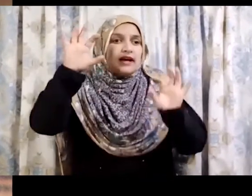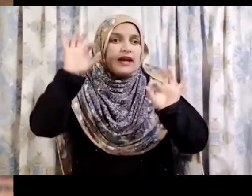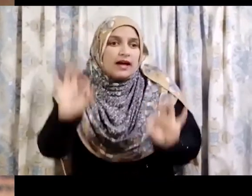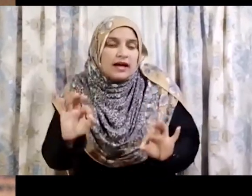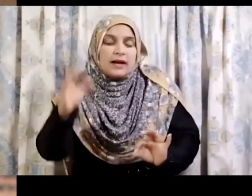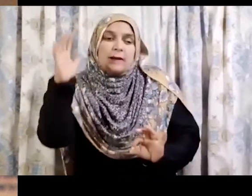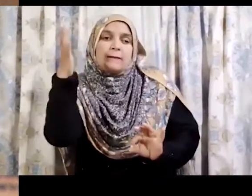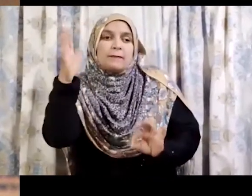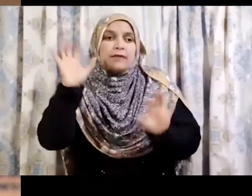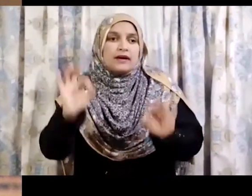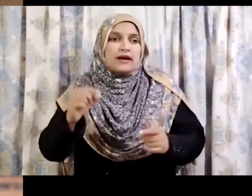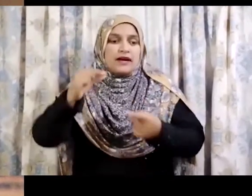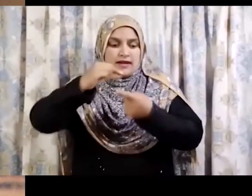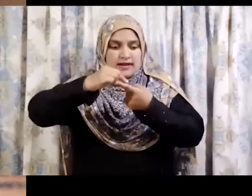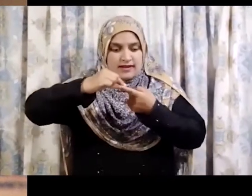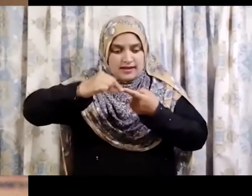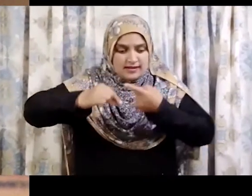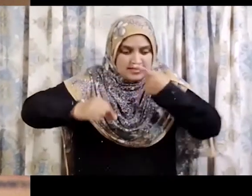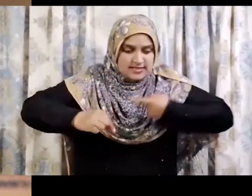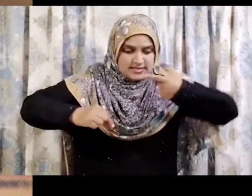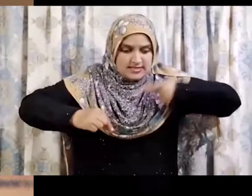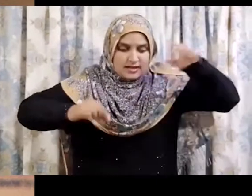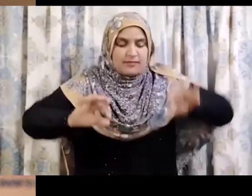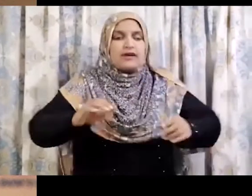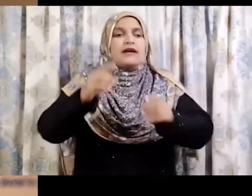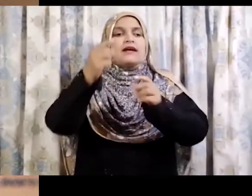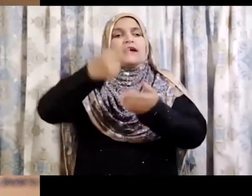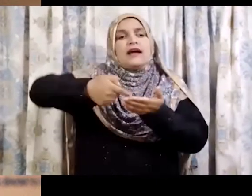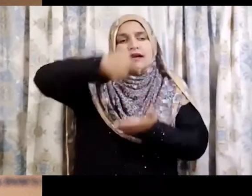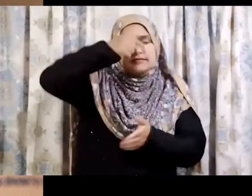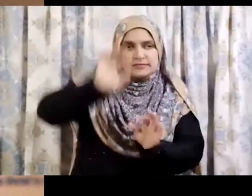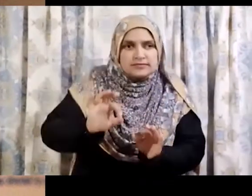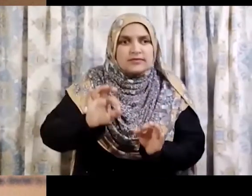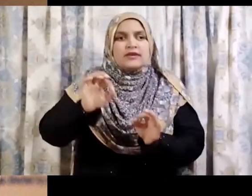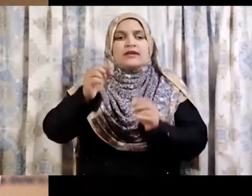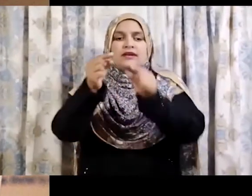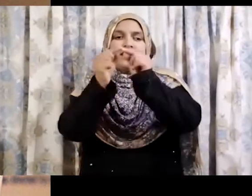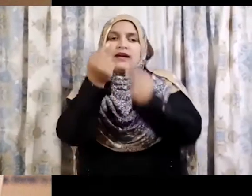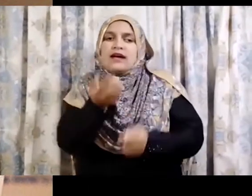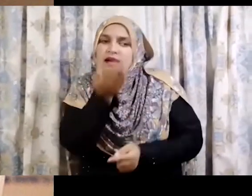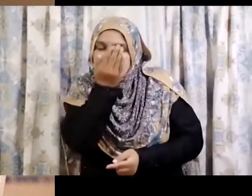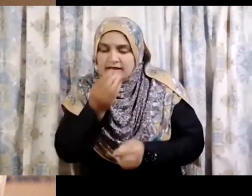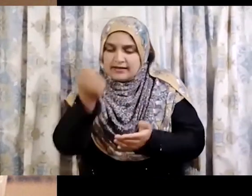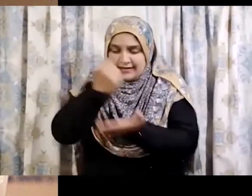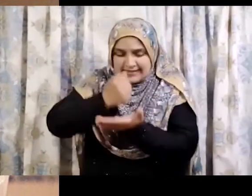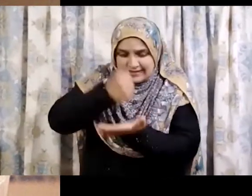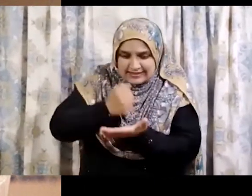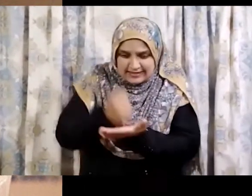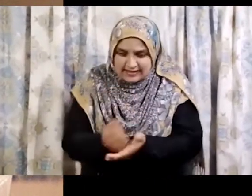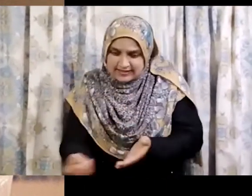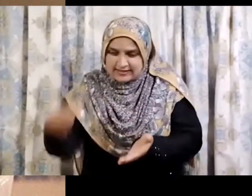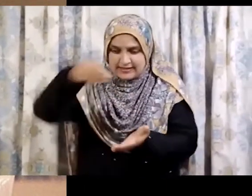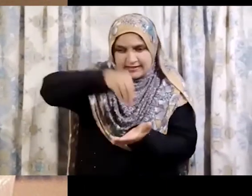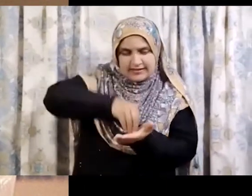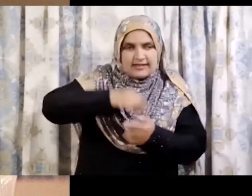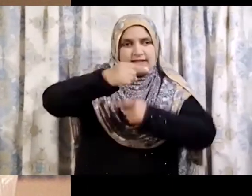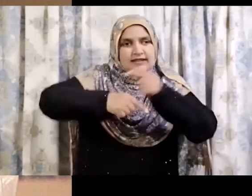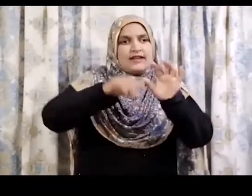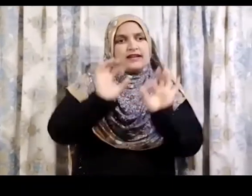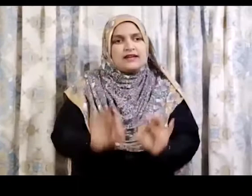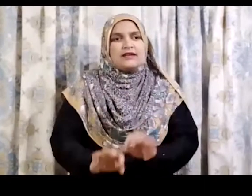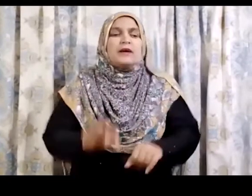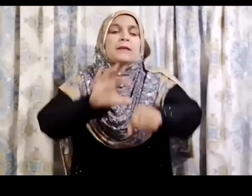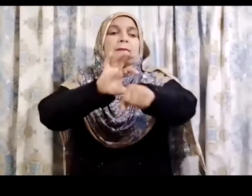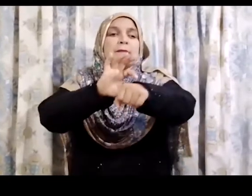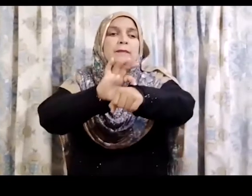ट्यूट के नीचे बने कलर कोर्ट का सिया रंग जाहिर करता है कि ये सिर्ख केमिकल से बना हुआ टुथ पेस्ट है